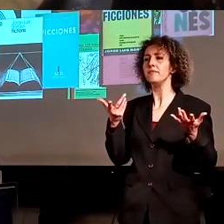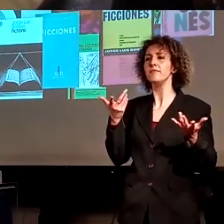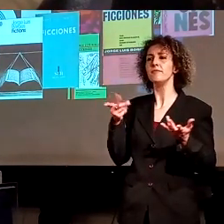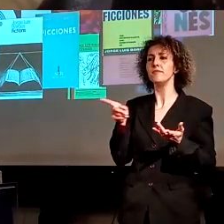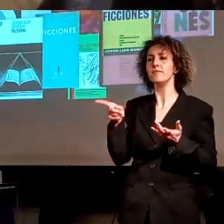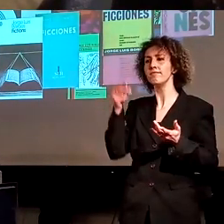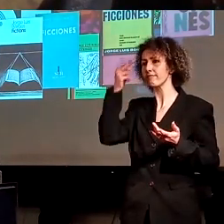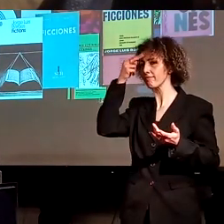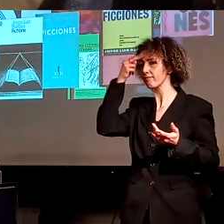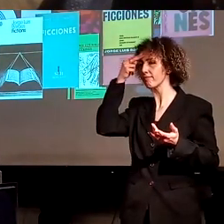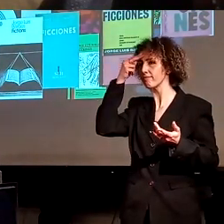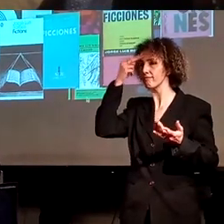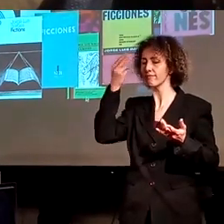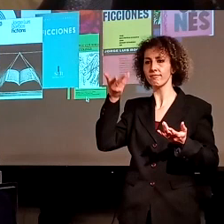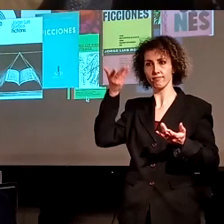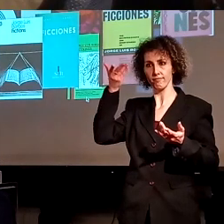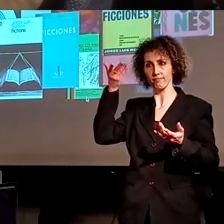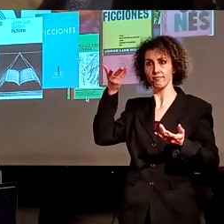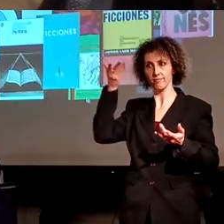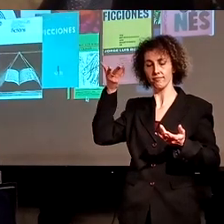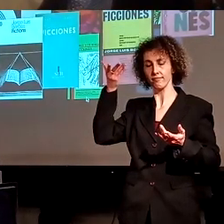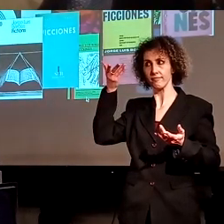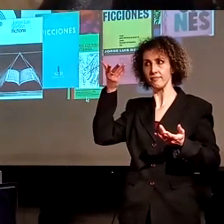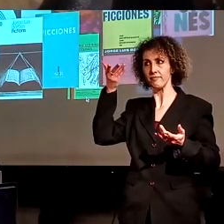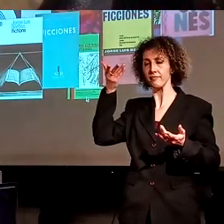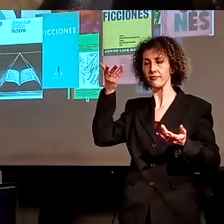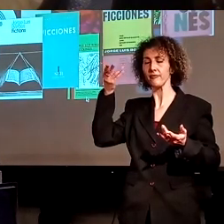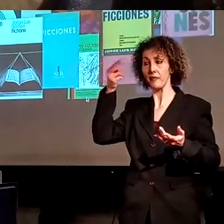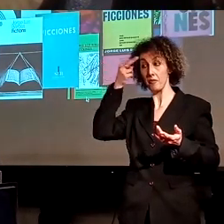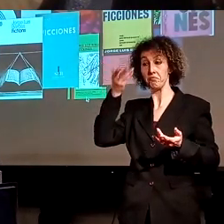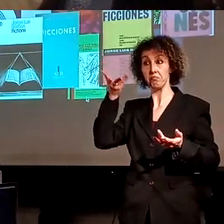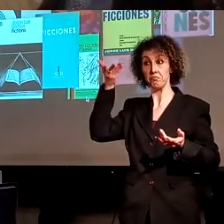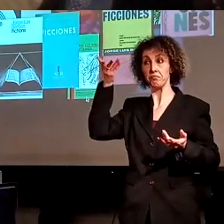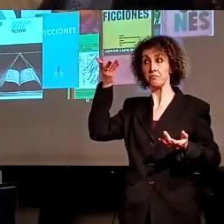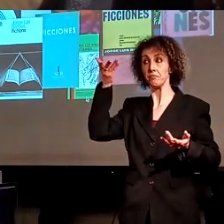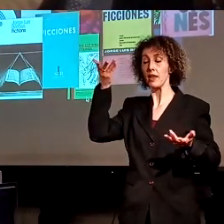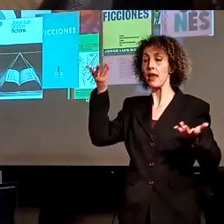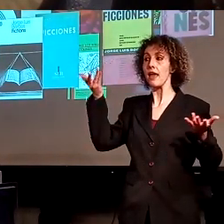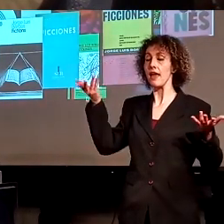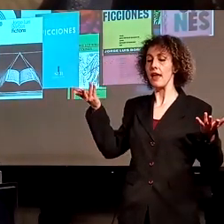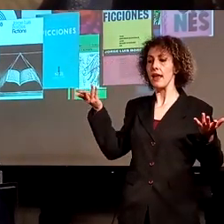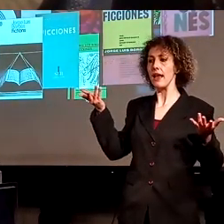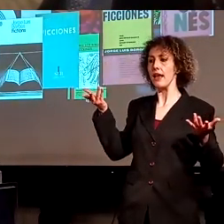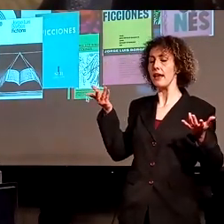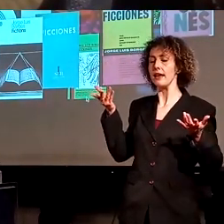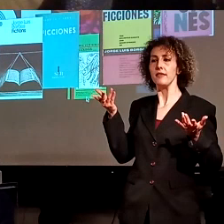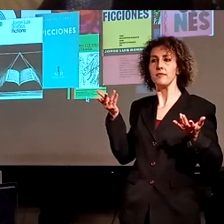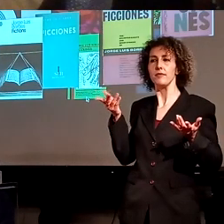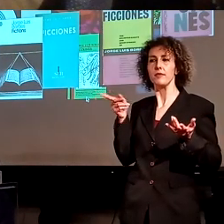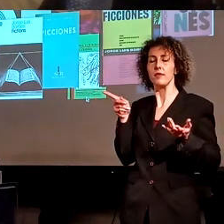e e che fa capire come anche come estremamente del